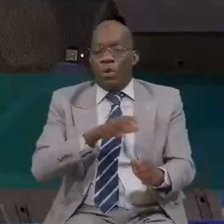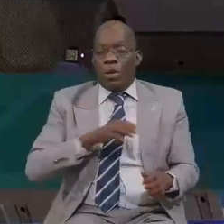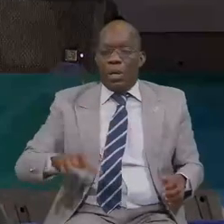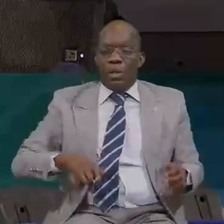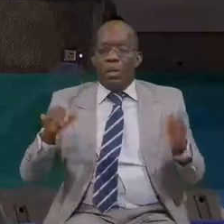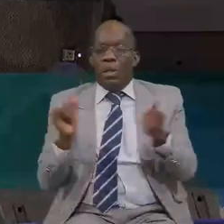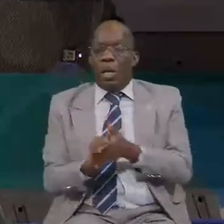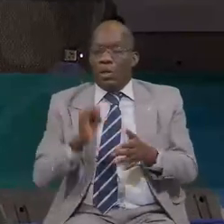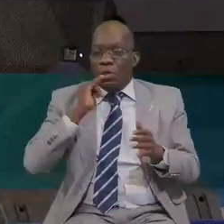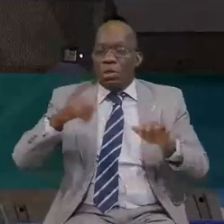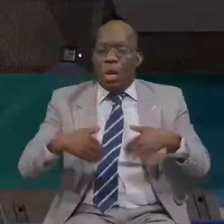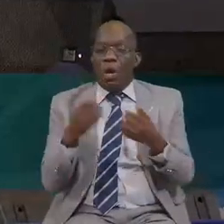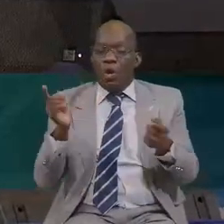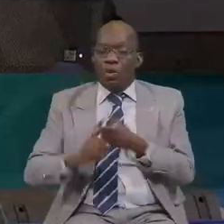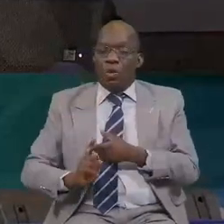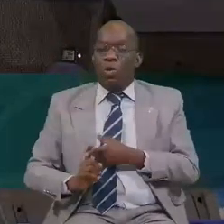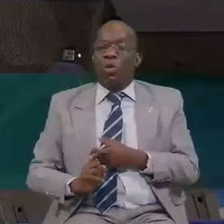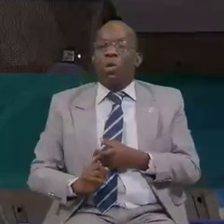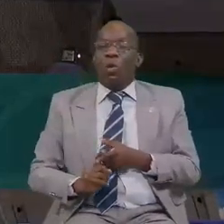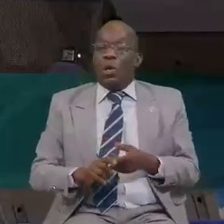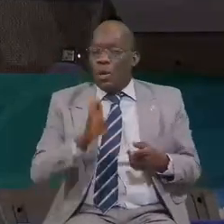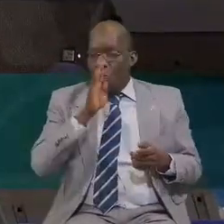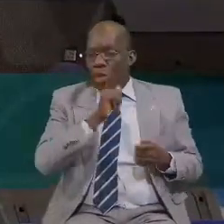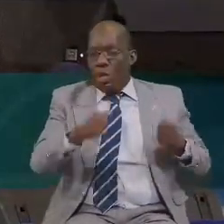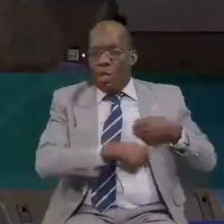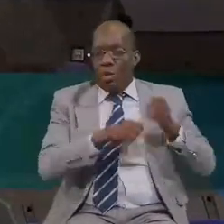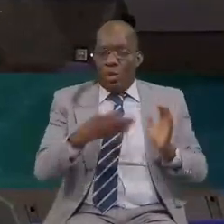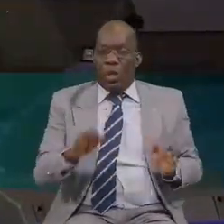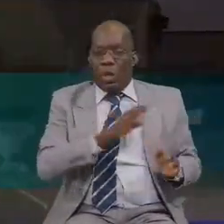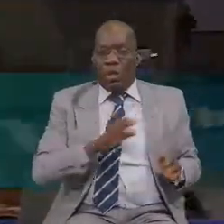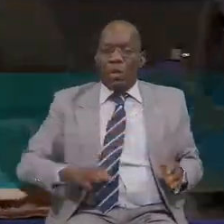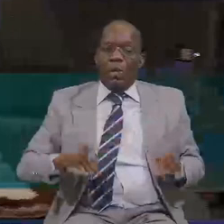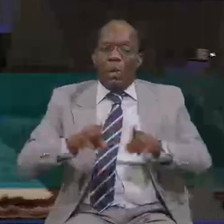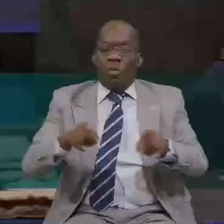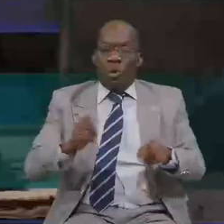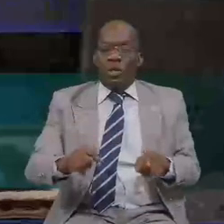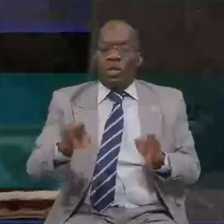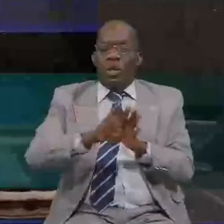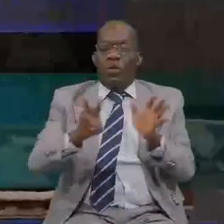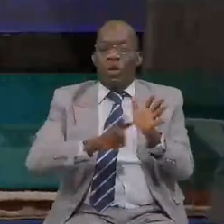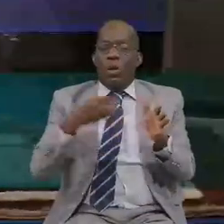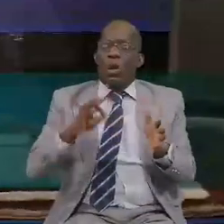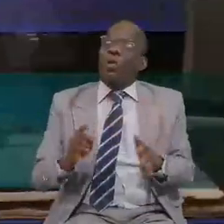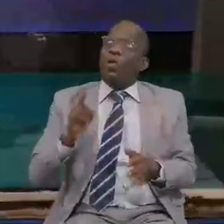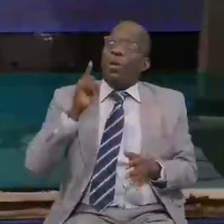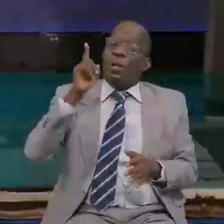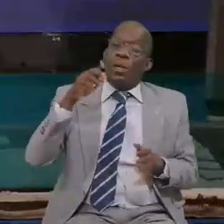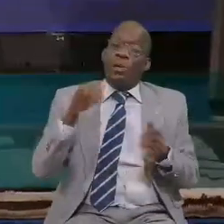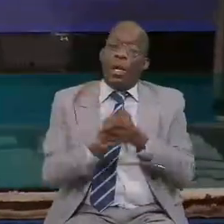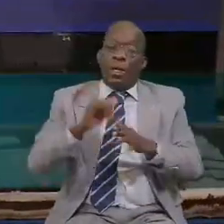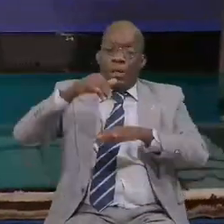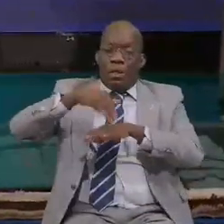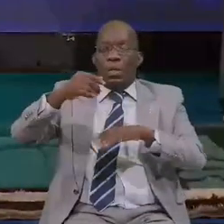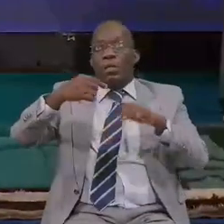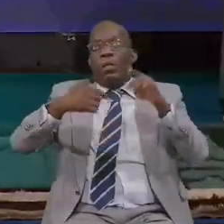soldats de Christ. Mais la volonté de celui qui m'a envoyé. Jean 8,